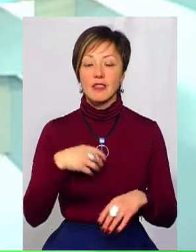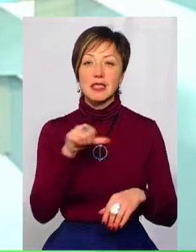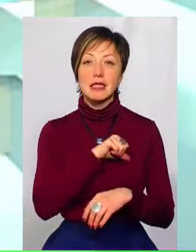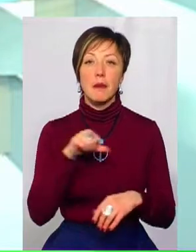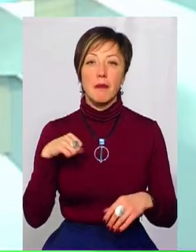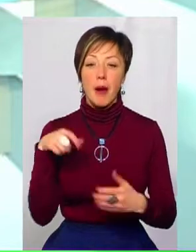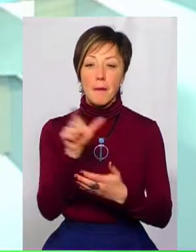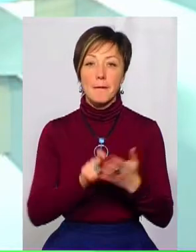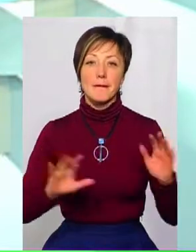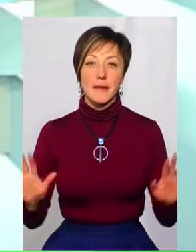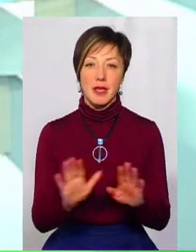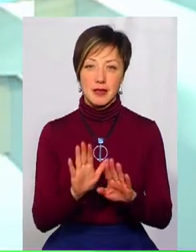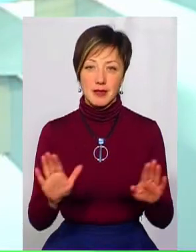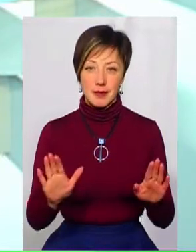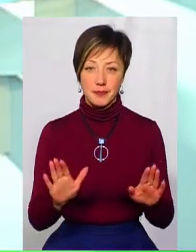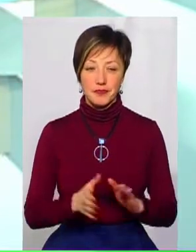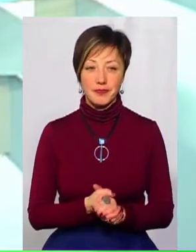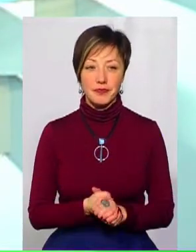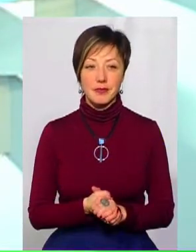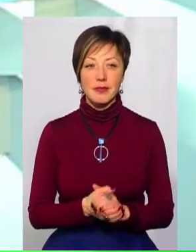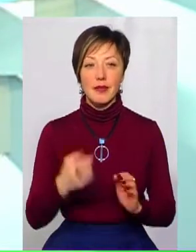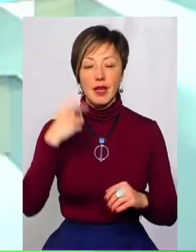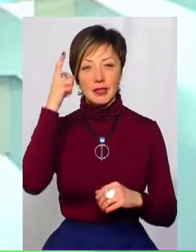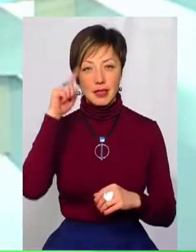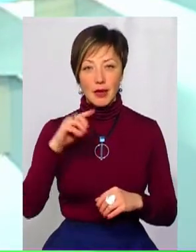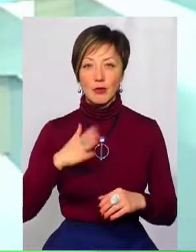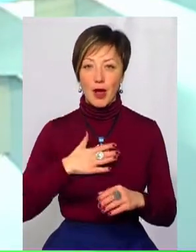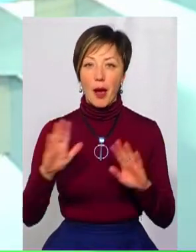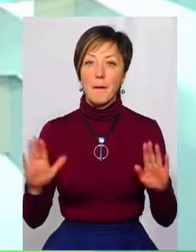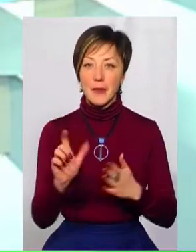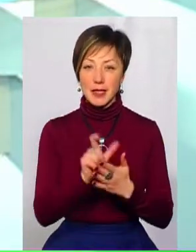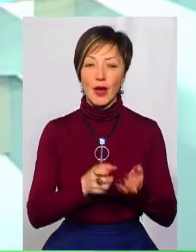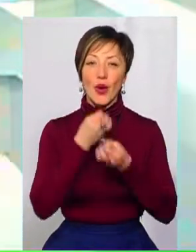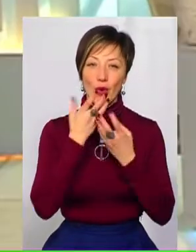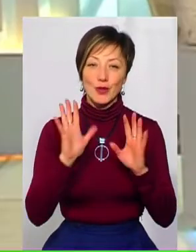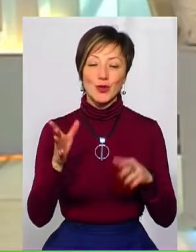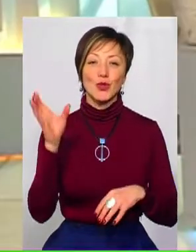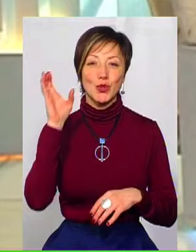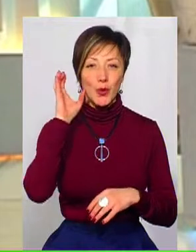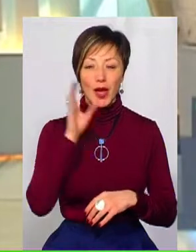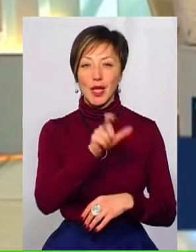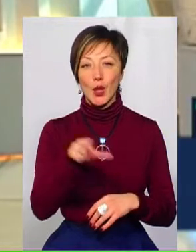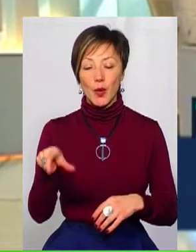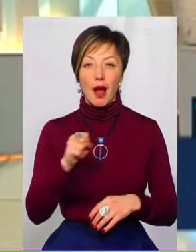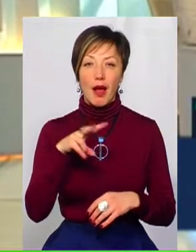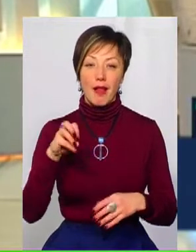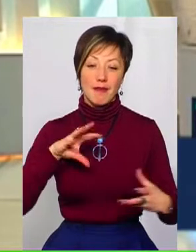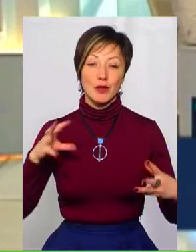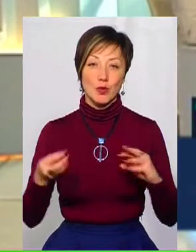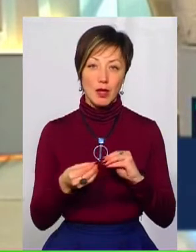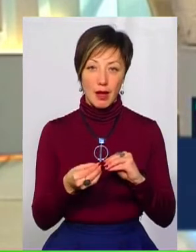пісня, тобто сам продукт, він первинніший. Я знаю, що моя пісня хороша, її будуть і так слухати, але в